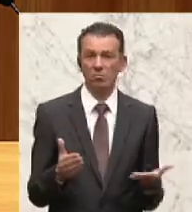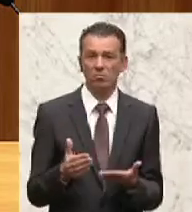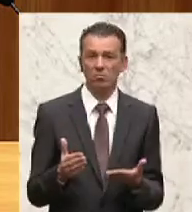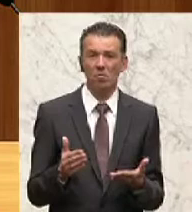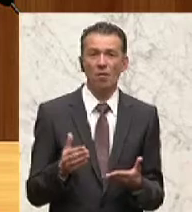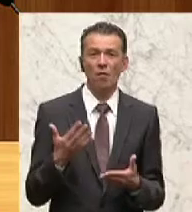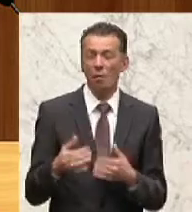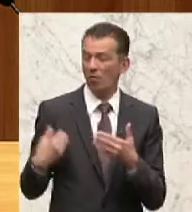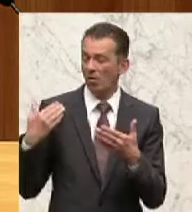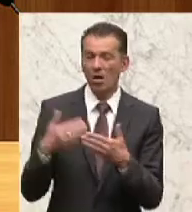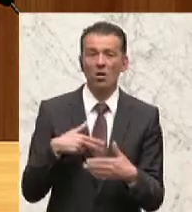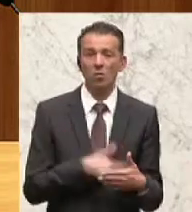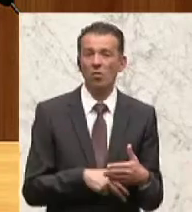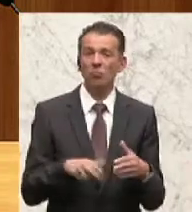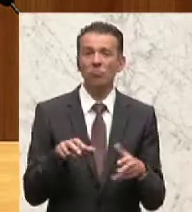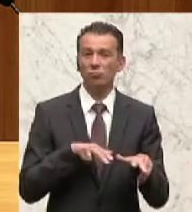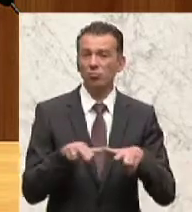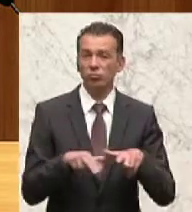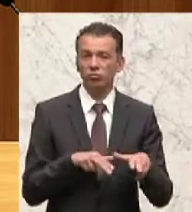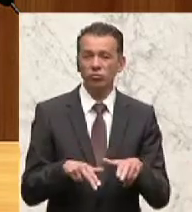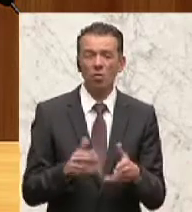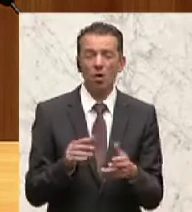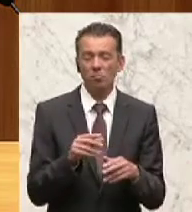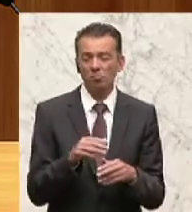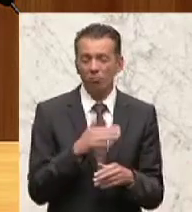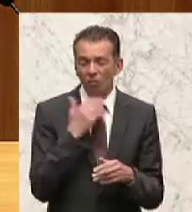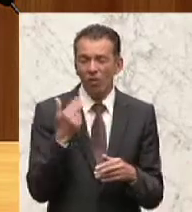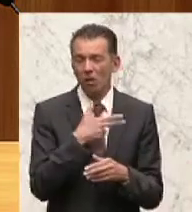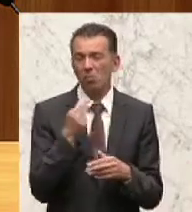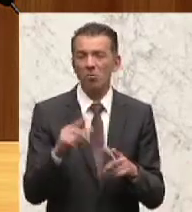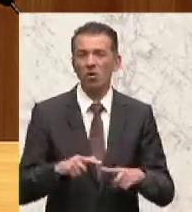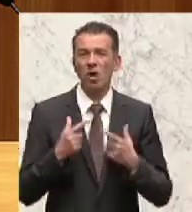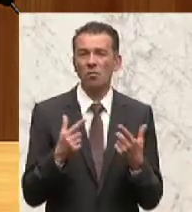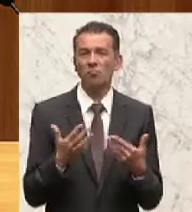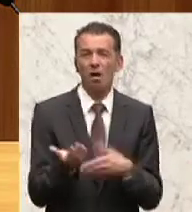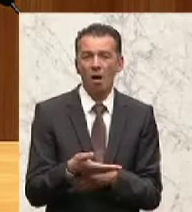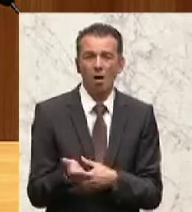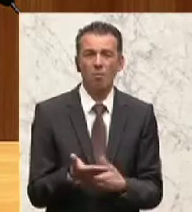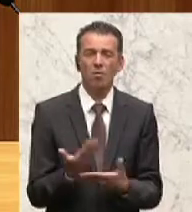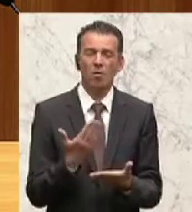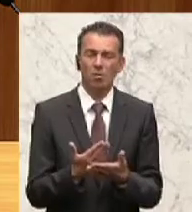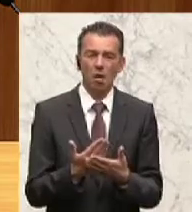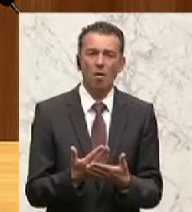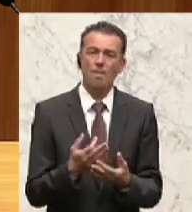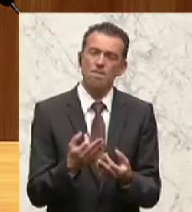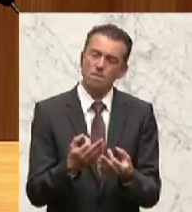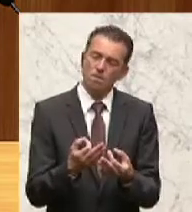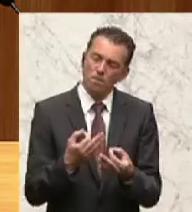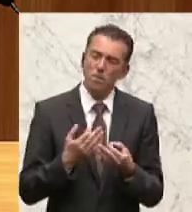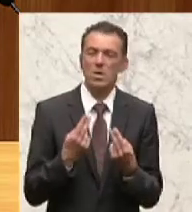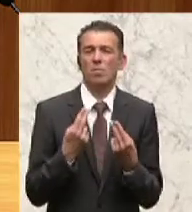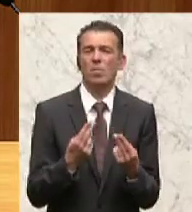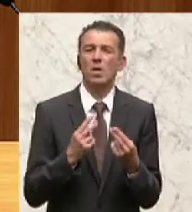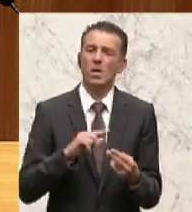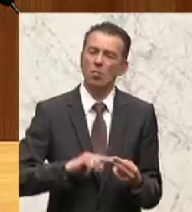Jahren an der Armutsgrenze leben, ist es für mich auch ein moralisches Anliegen, hierher zu gehen und zu sagen, das können wir